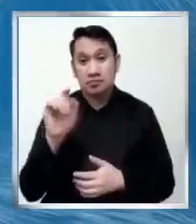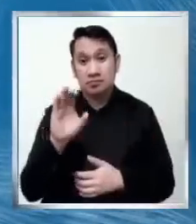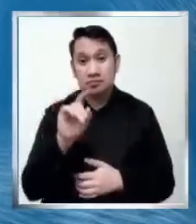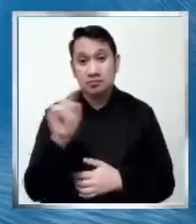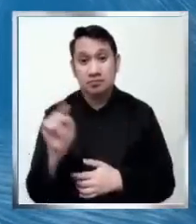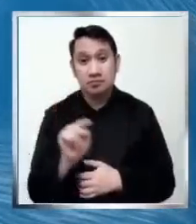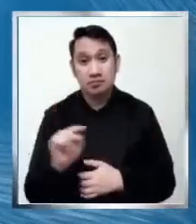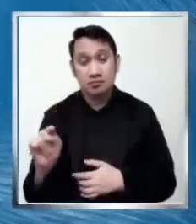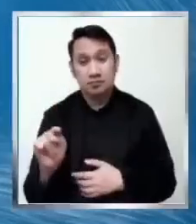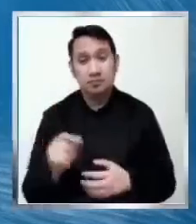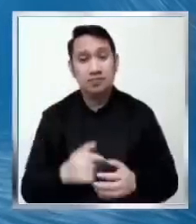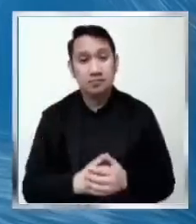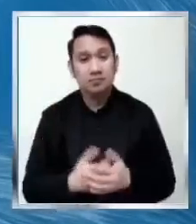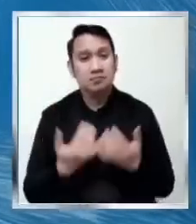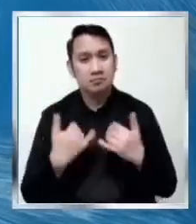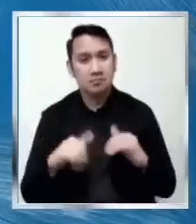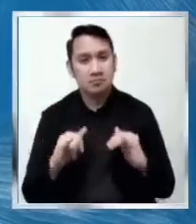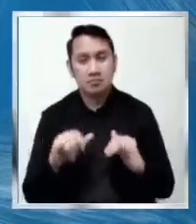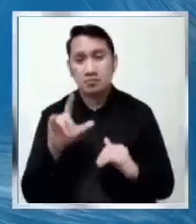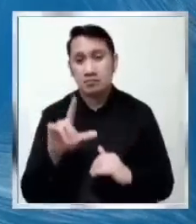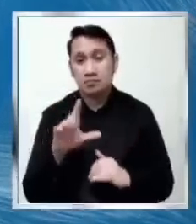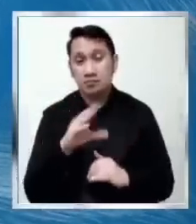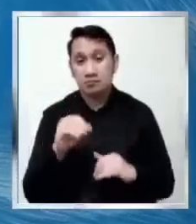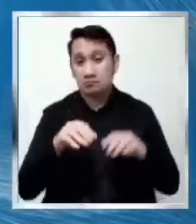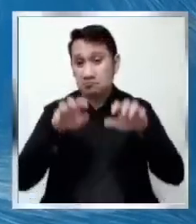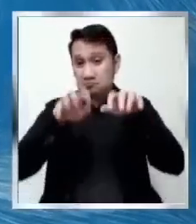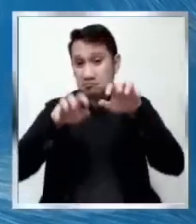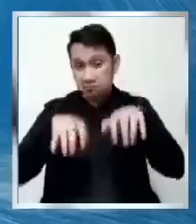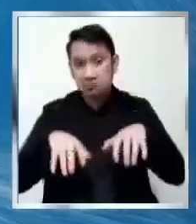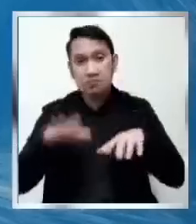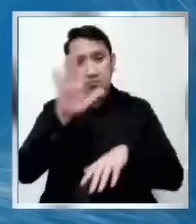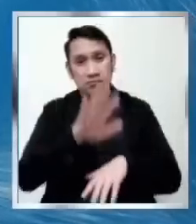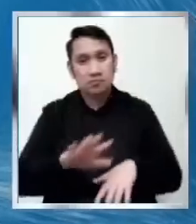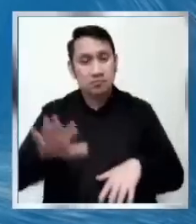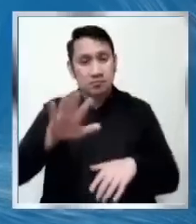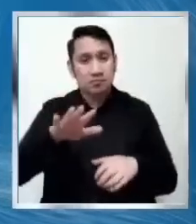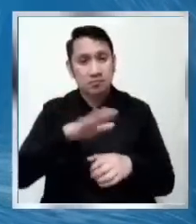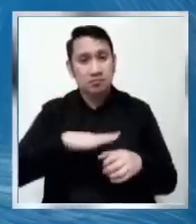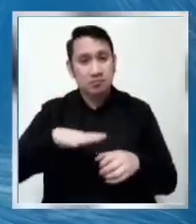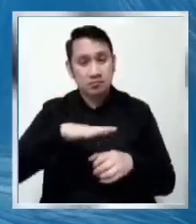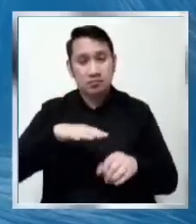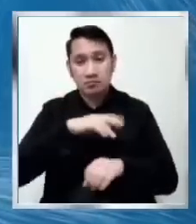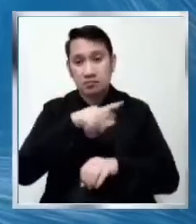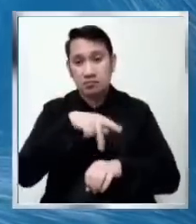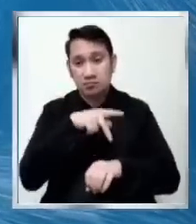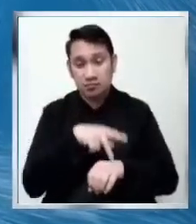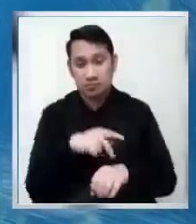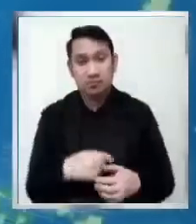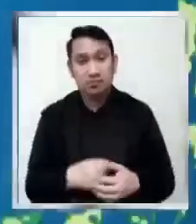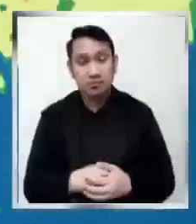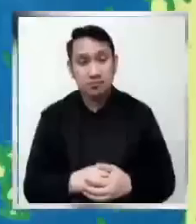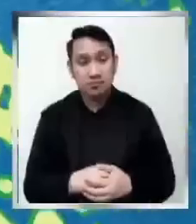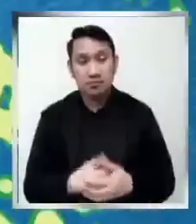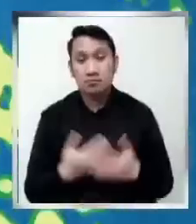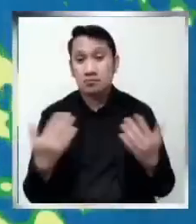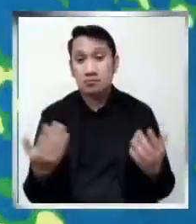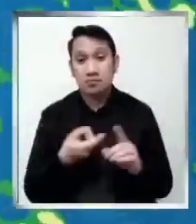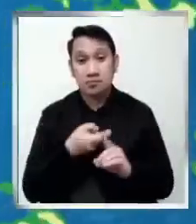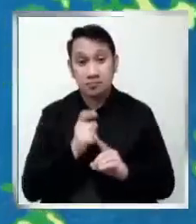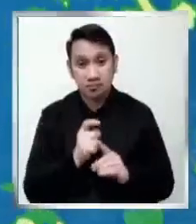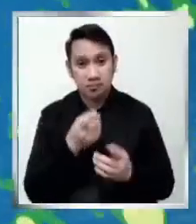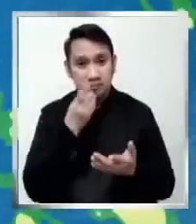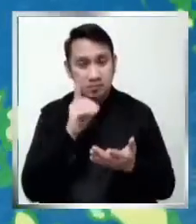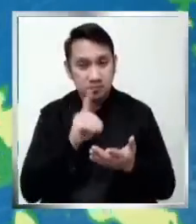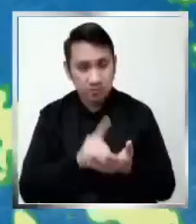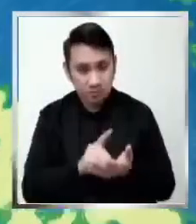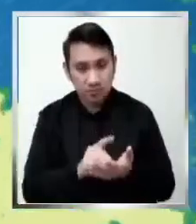o ITCZ pa rin at localized thunderstorms ang magpapaulan sa bahagi ng bansa ayon sa pag-asa. Base naman sa datos ng Metro